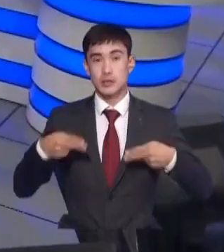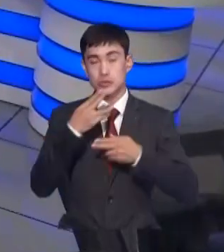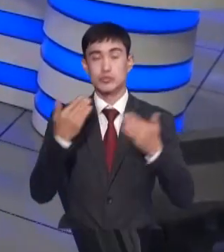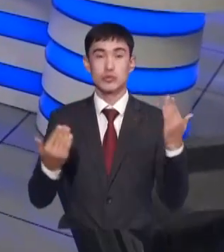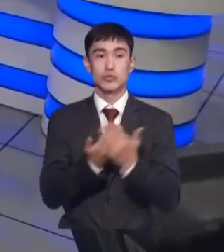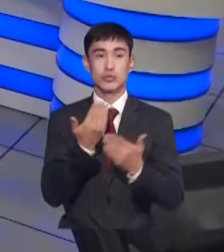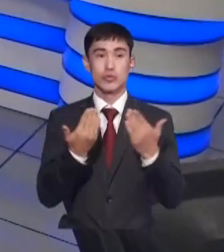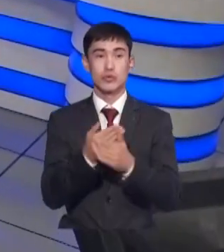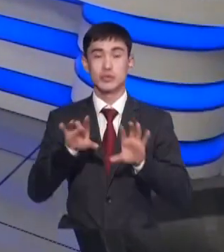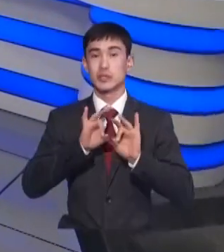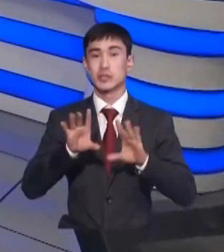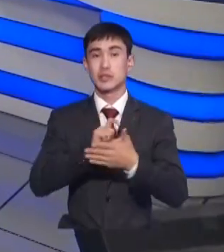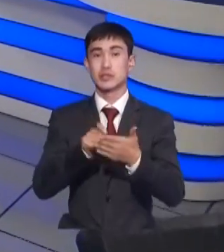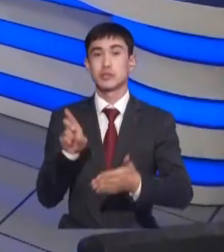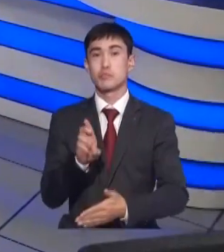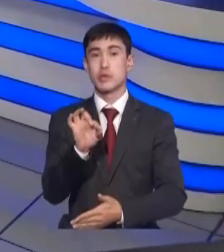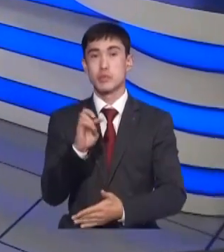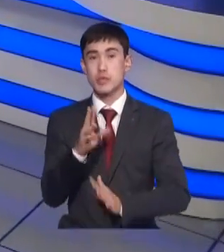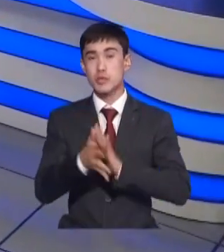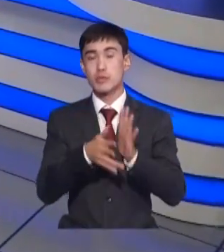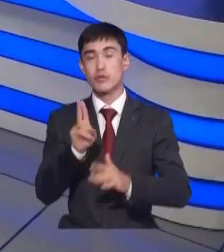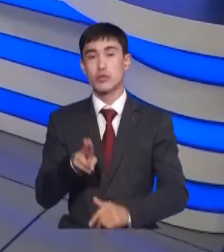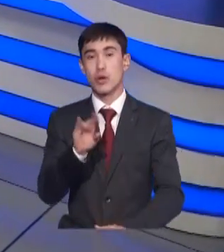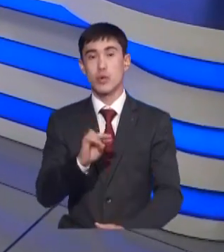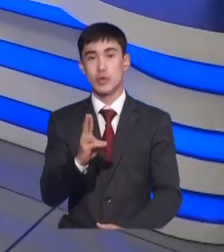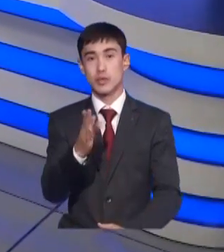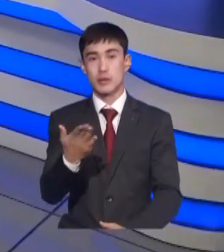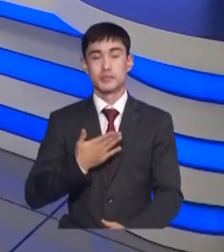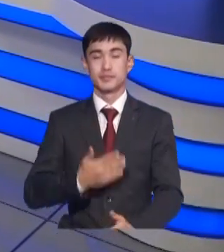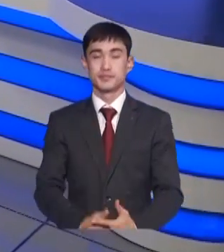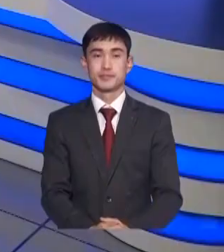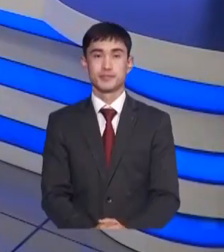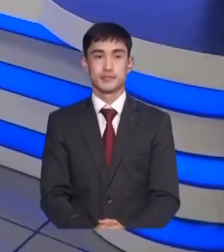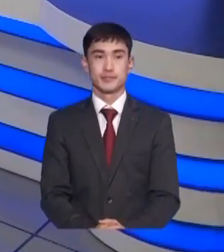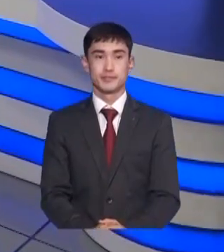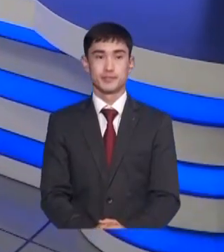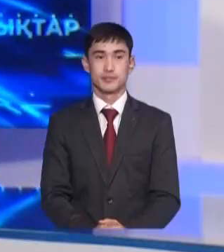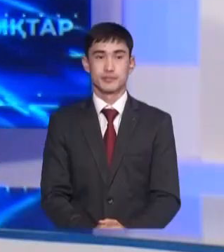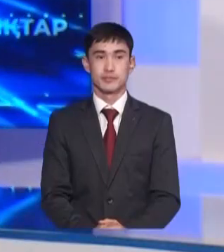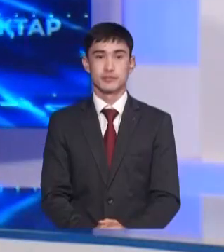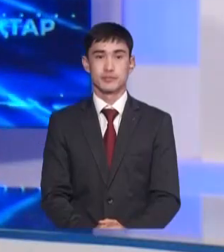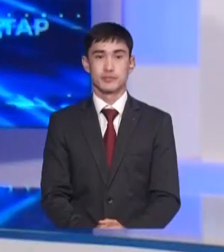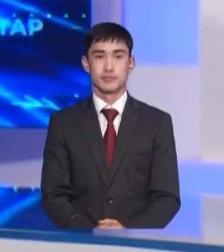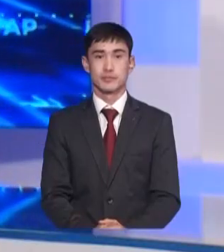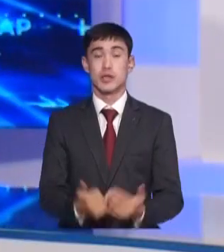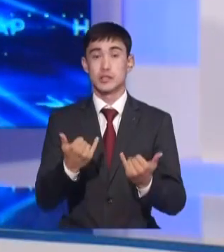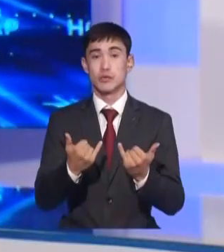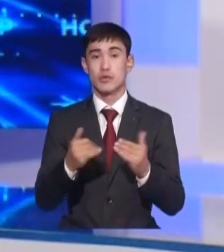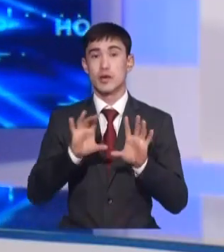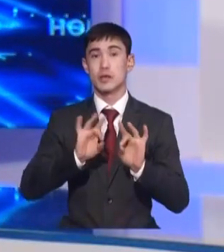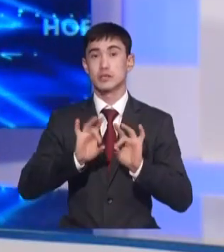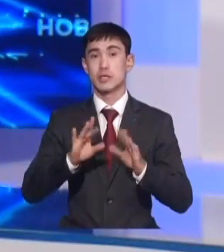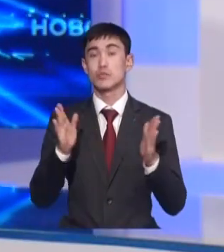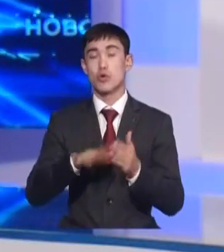Здравствуйте! В эфире новости. В студии работает Бейбит Мамлеев. Сурдоперевод осуществляет Даурен Абдрасилов. Сегодня в